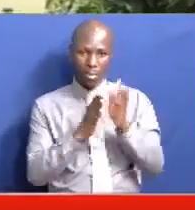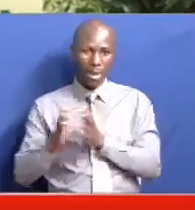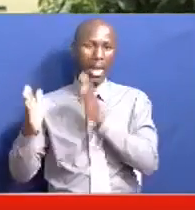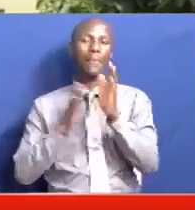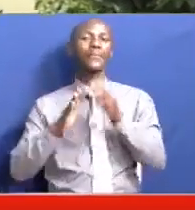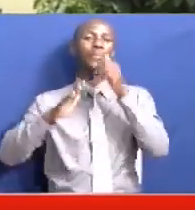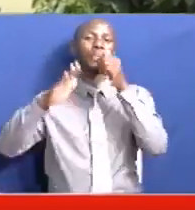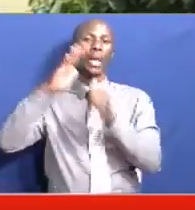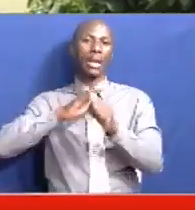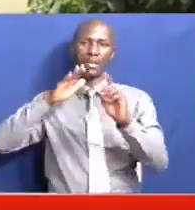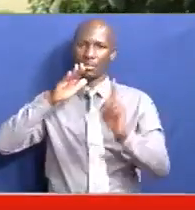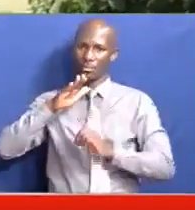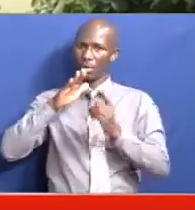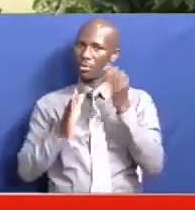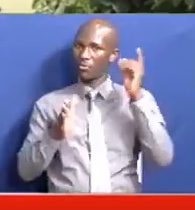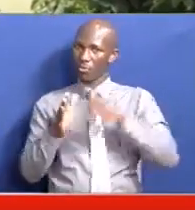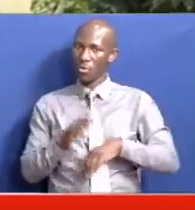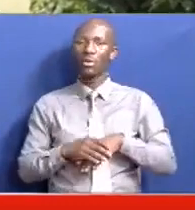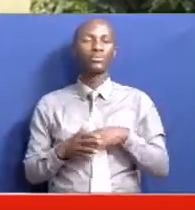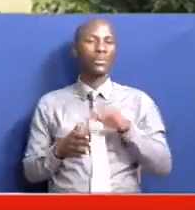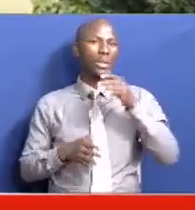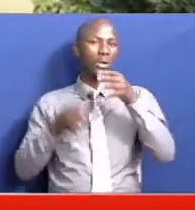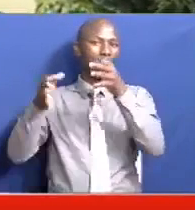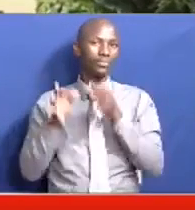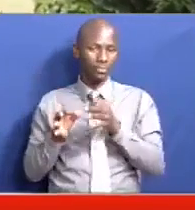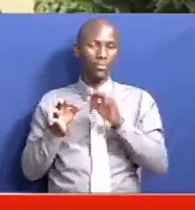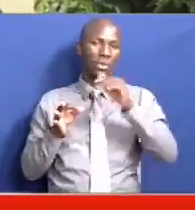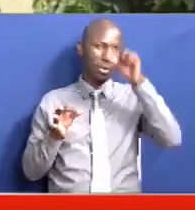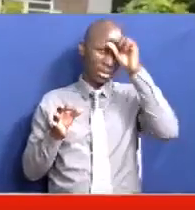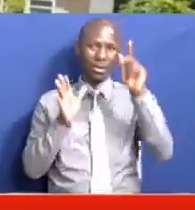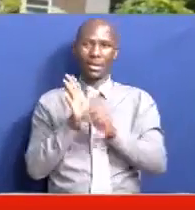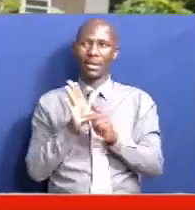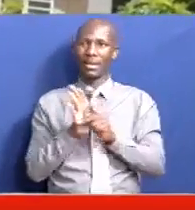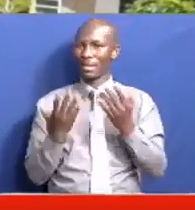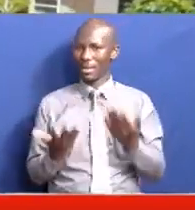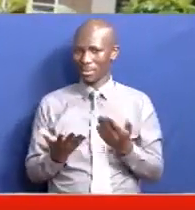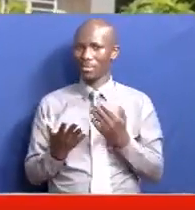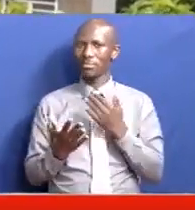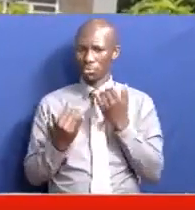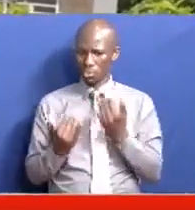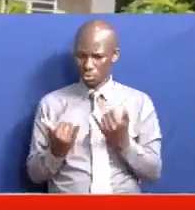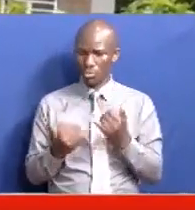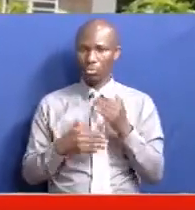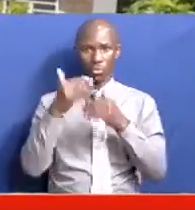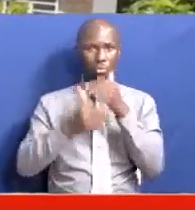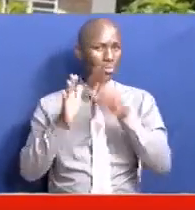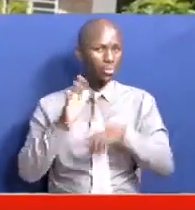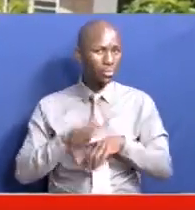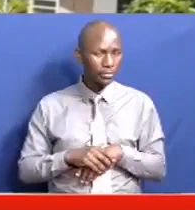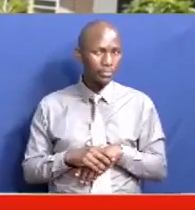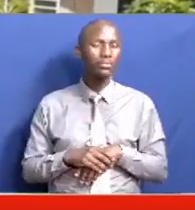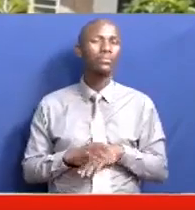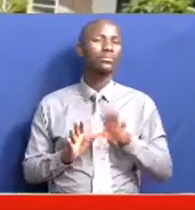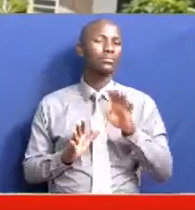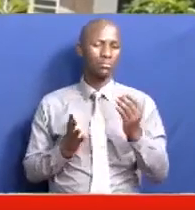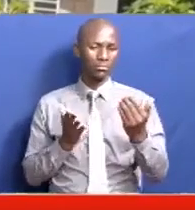the Minister of County Treasury, County Government ya Kitui. Na kila tuende sio mwende ki